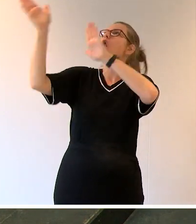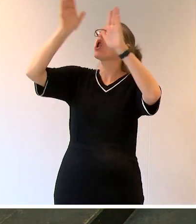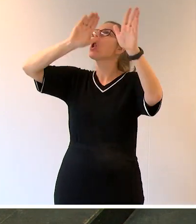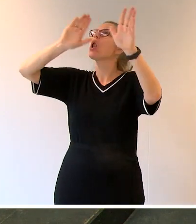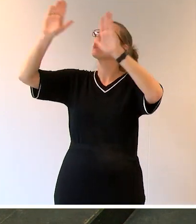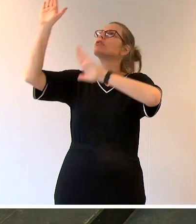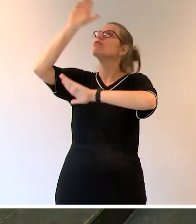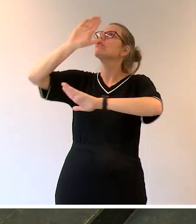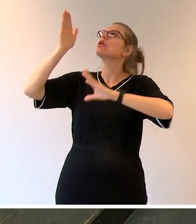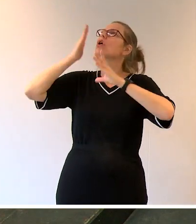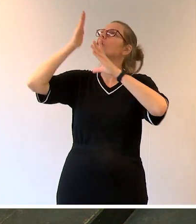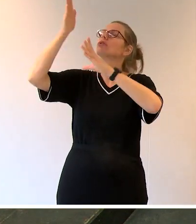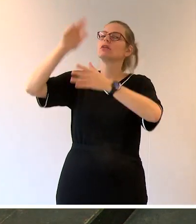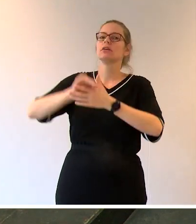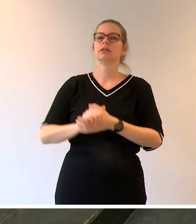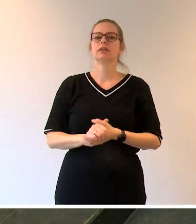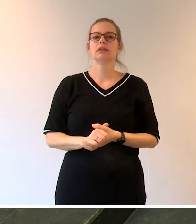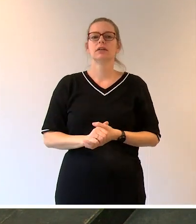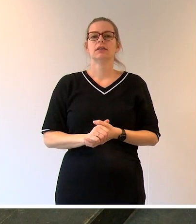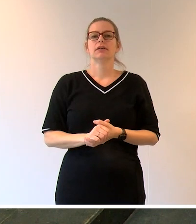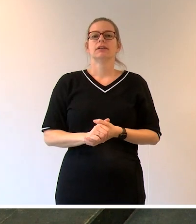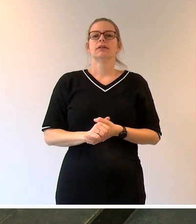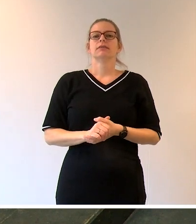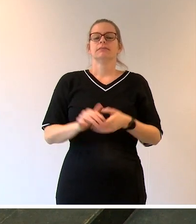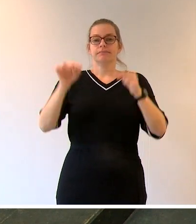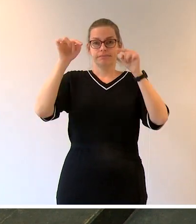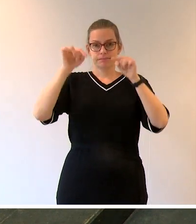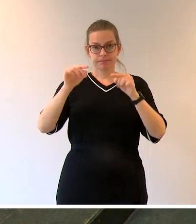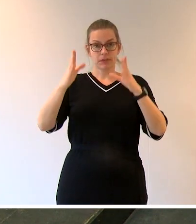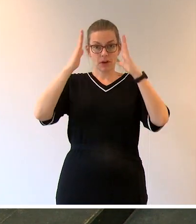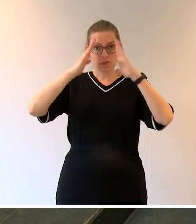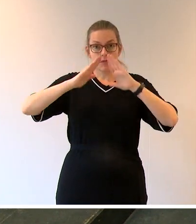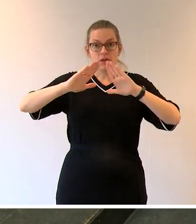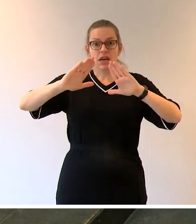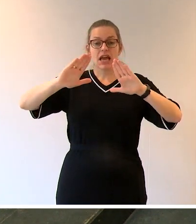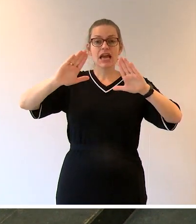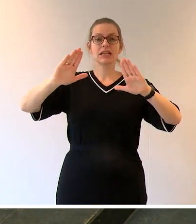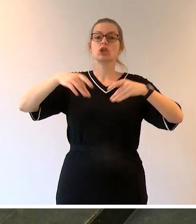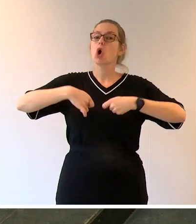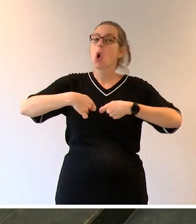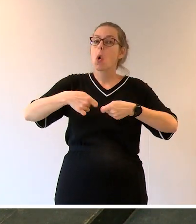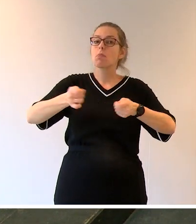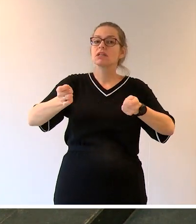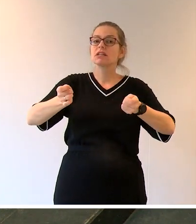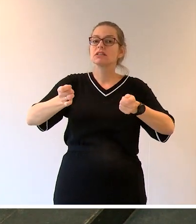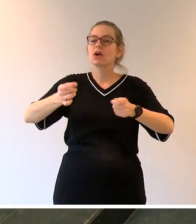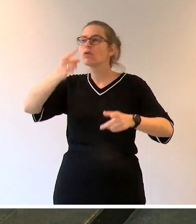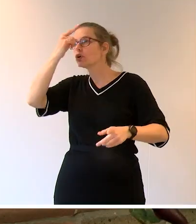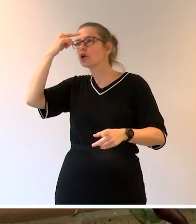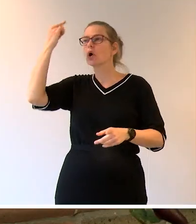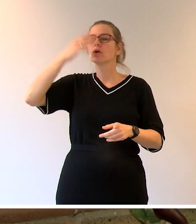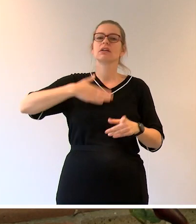op God. Want dit is het vredesoffensief van de Lord of Lords.